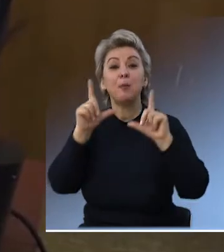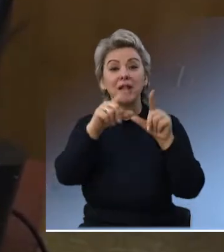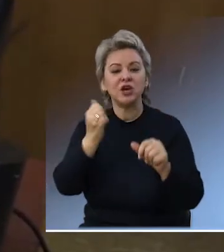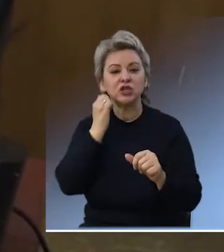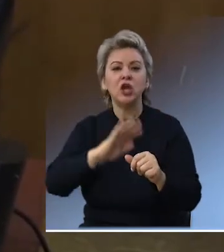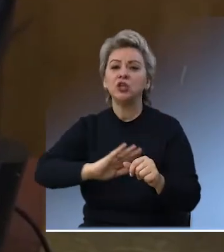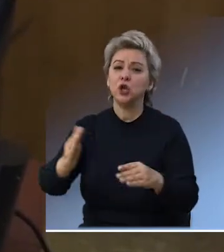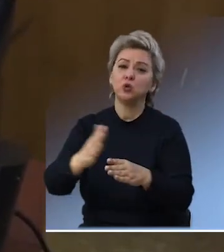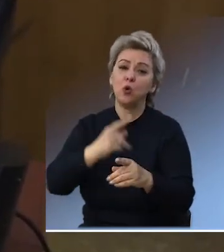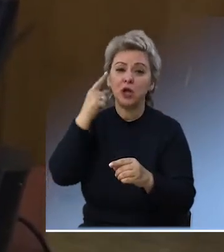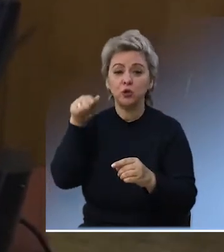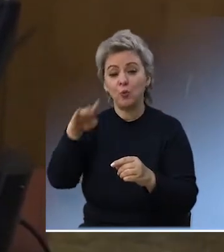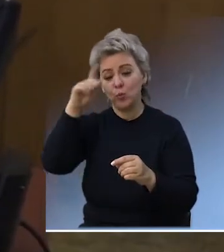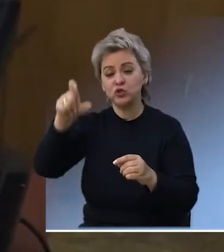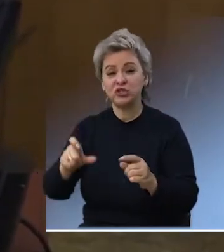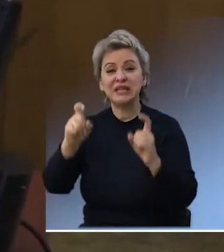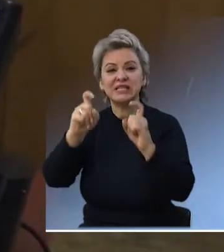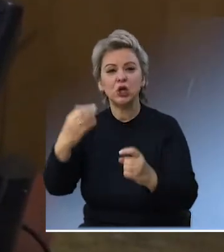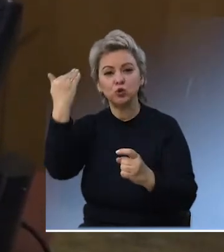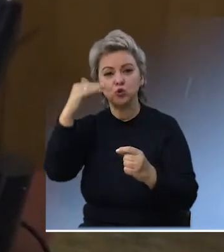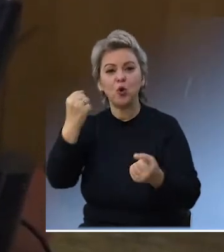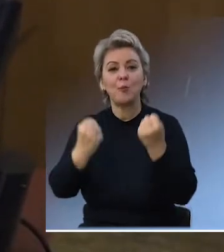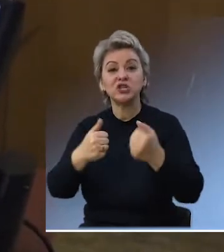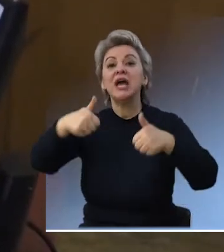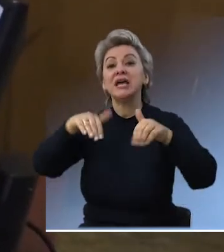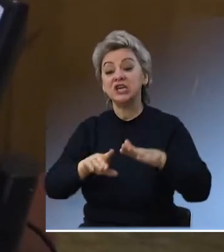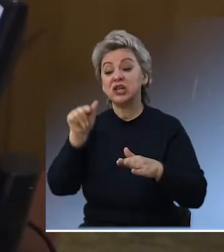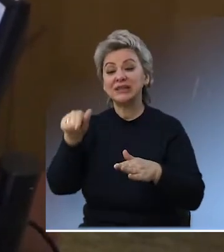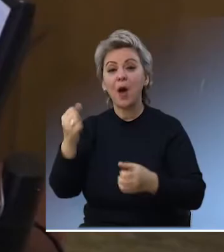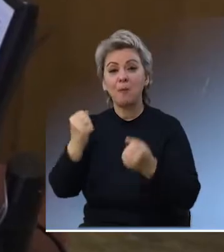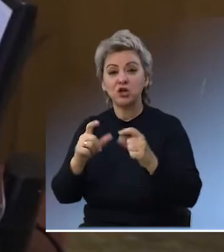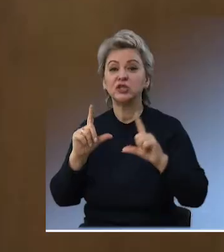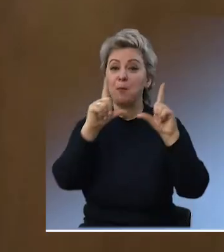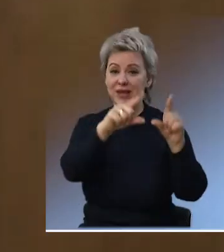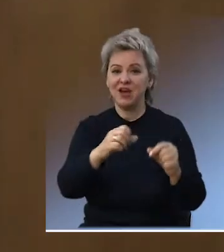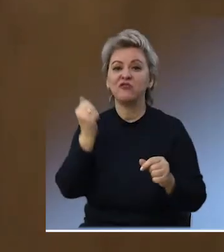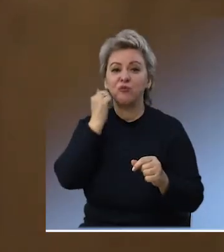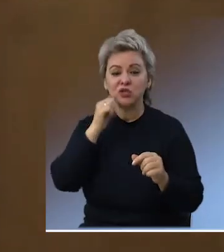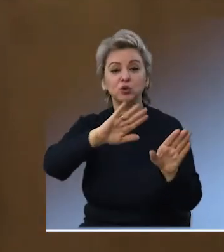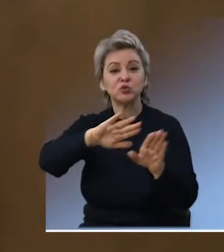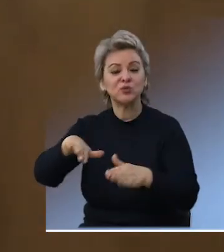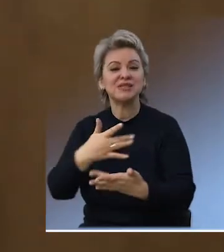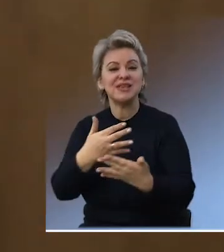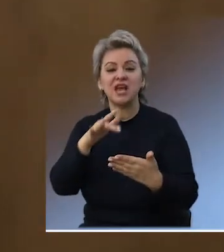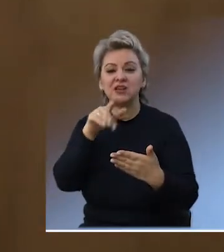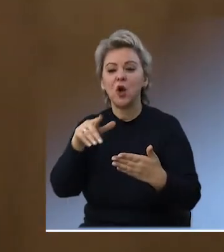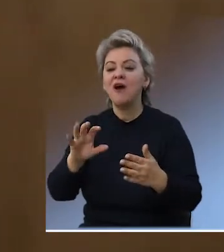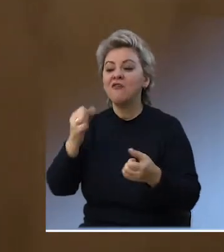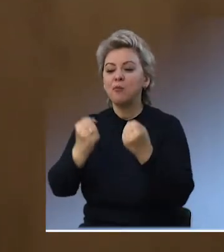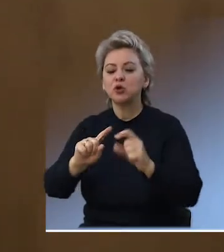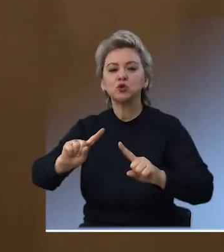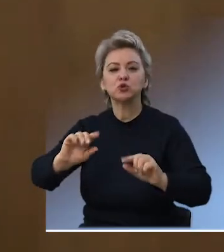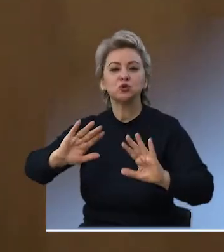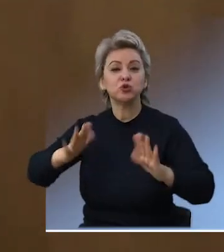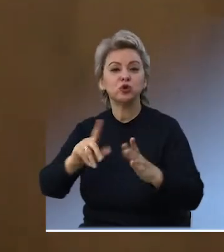посетить столицу и, недолго думая, мужчина сел в чужой автомобиль и решил именно на нем доехать до Москвы. Спустя некоторое время в